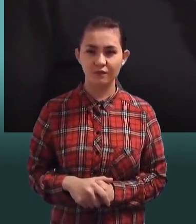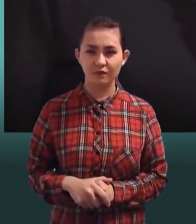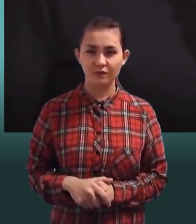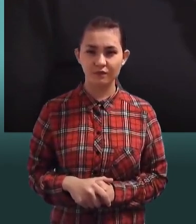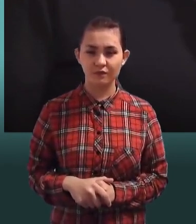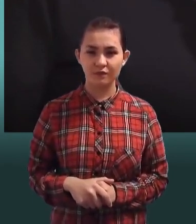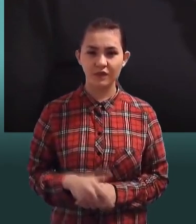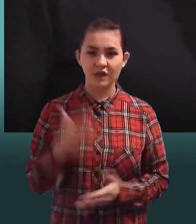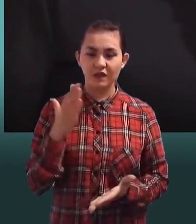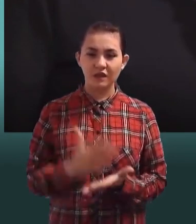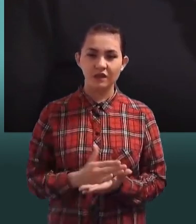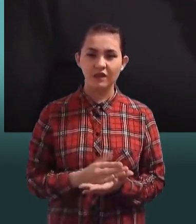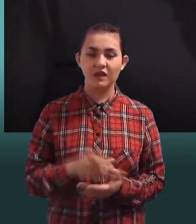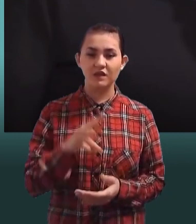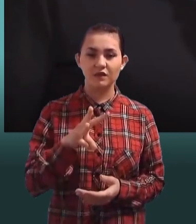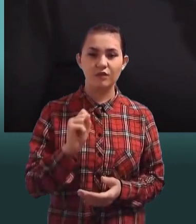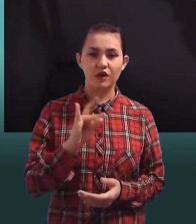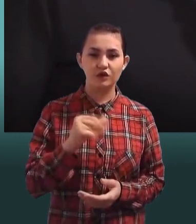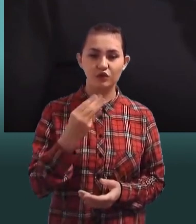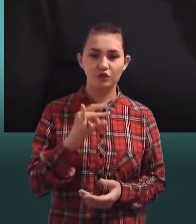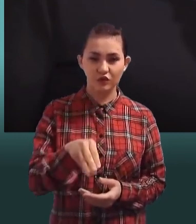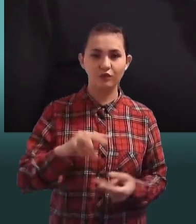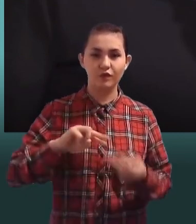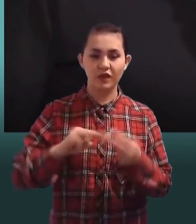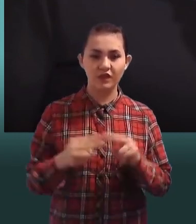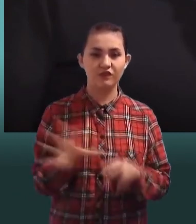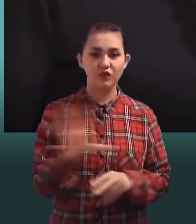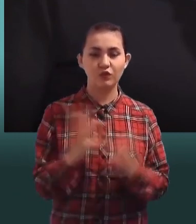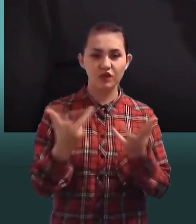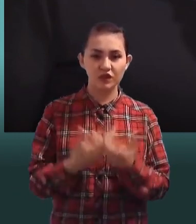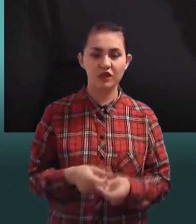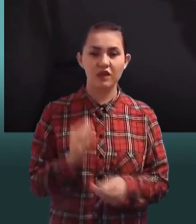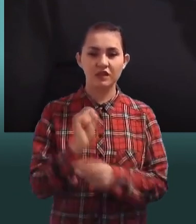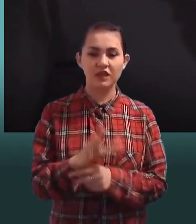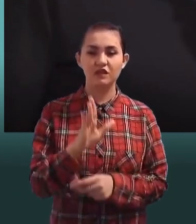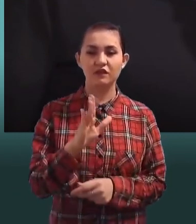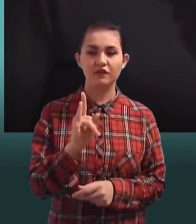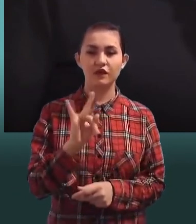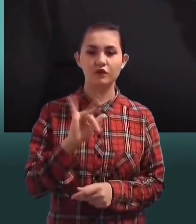Есть планы на маршрутах. Все просчитано, сдается выручка.